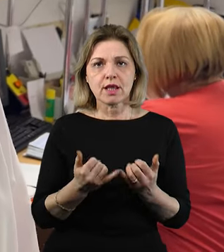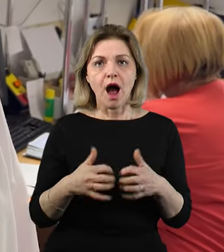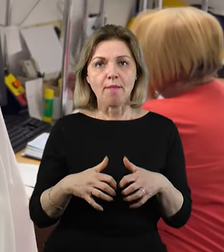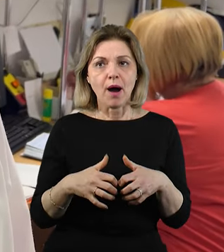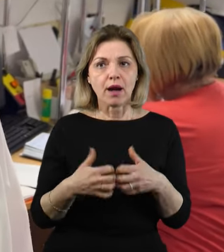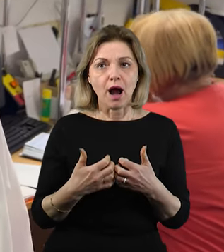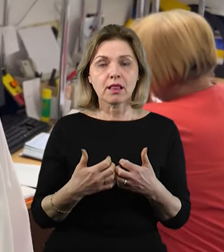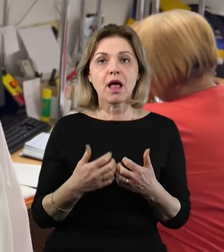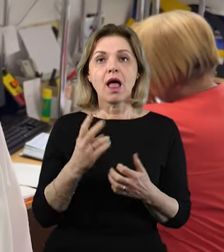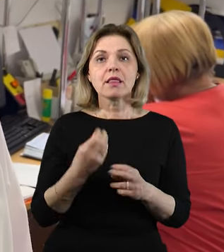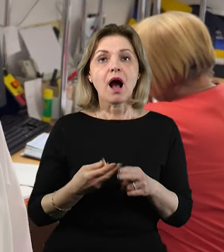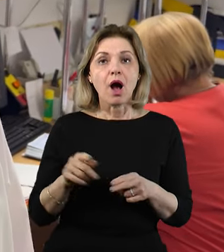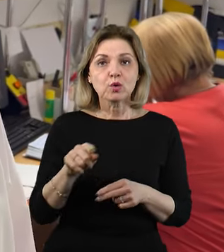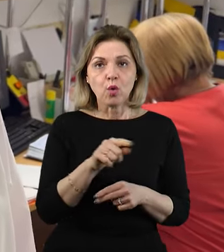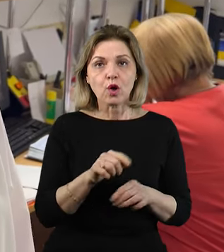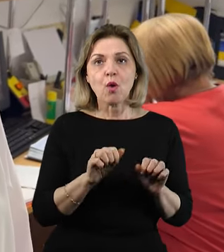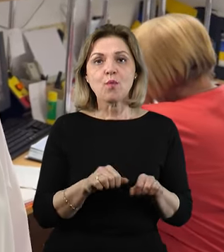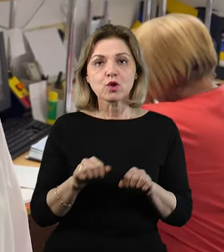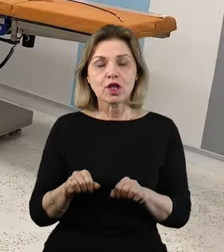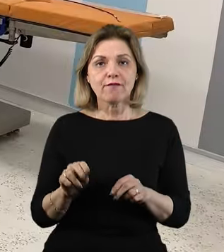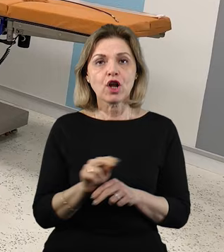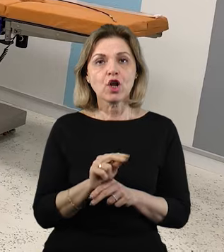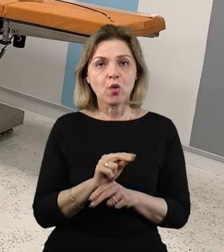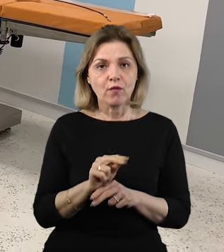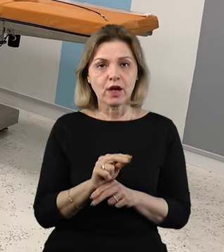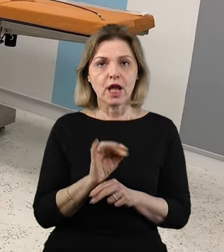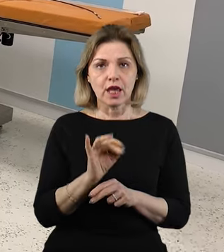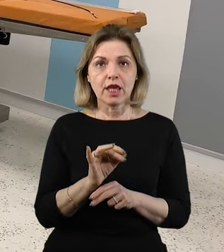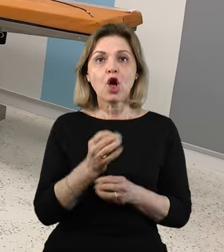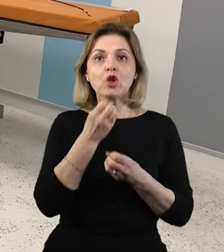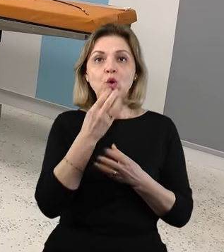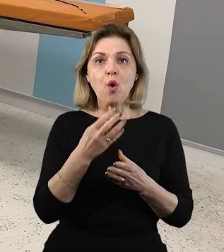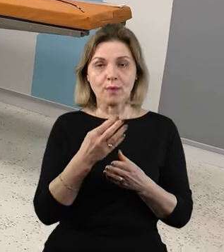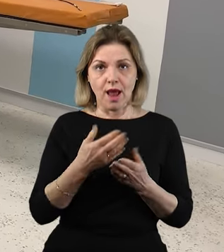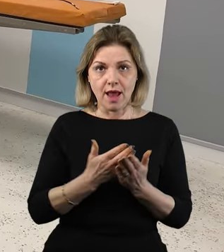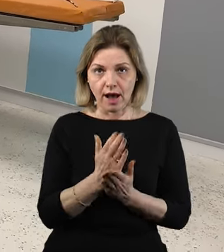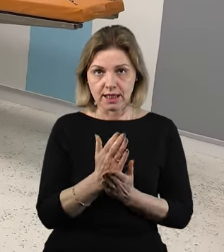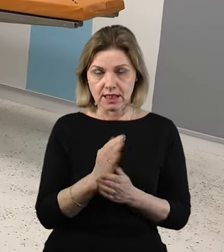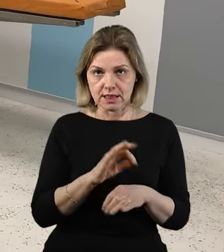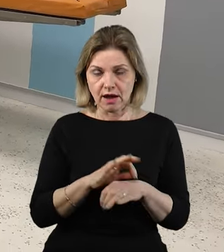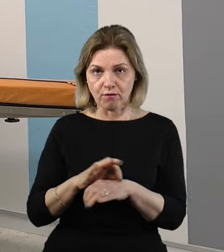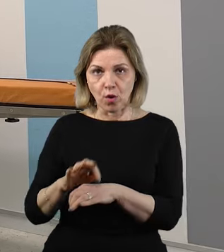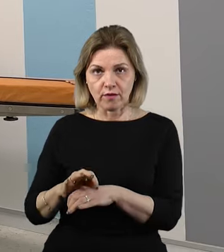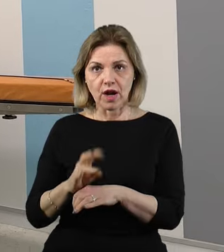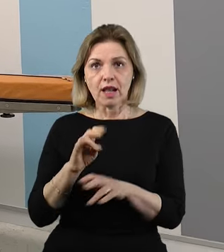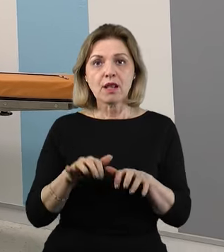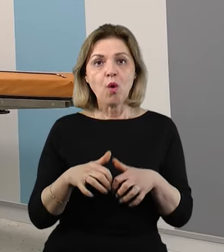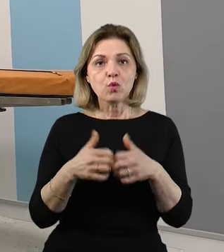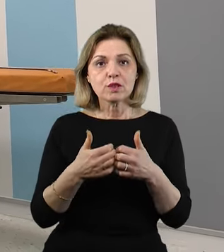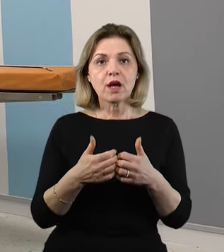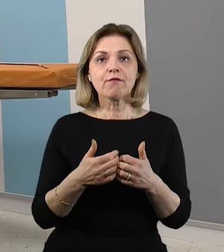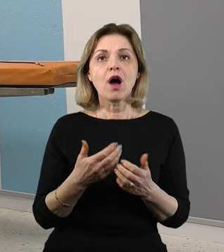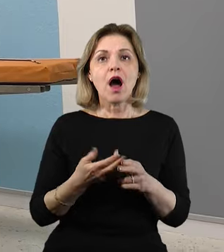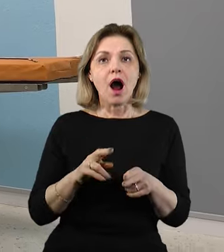сучасні апарати, на яких можливо і лікуватися, і доброякісне захворювання. На установці,